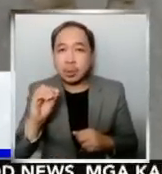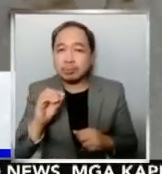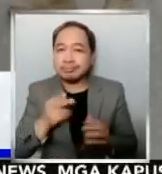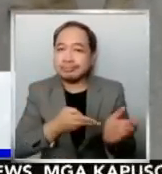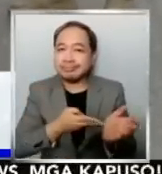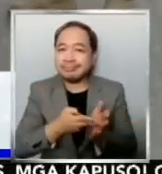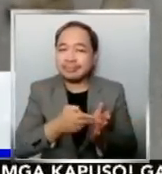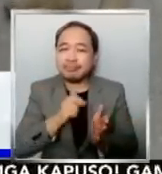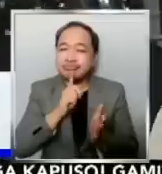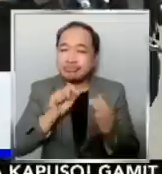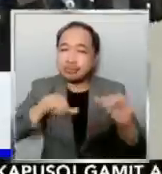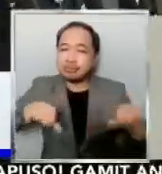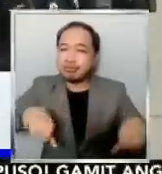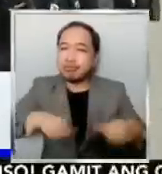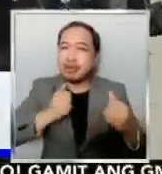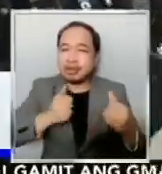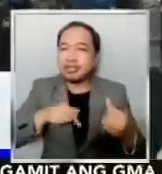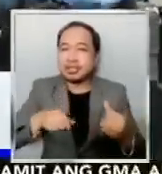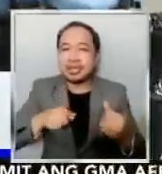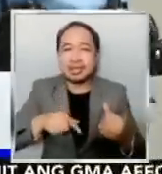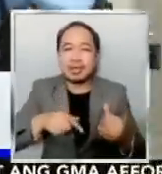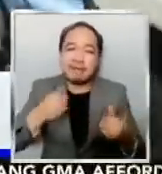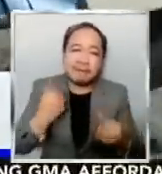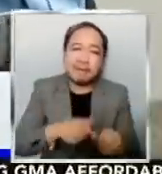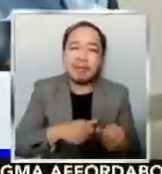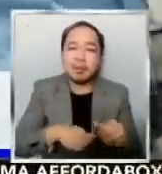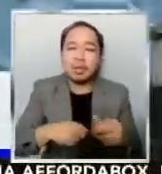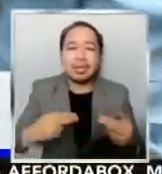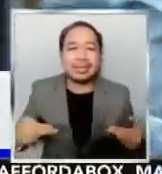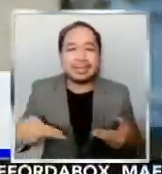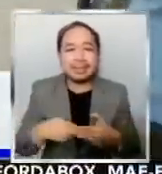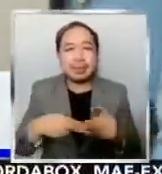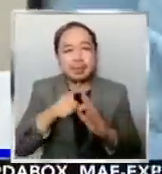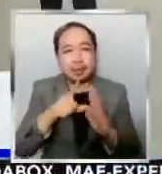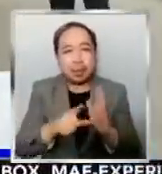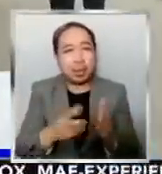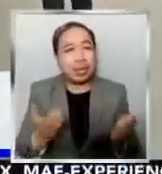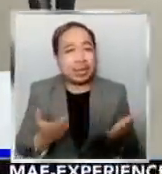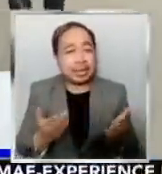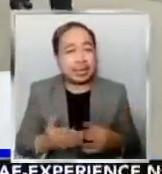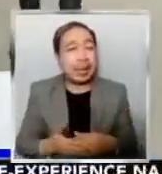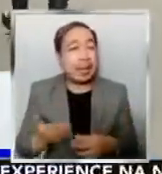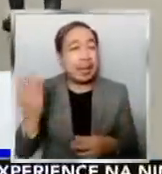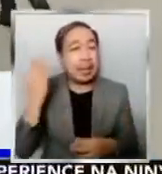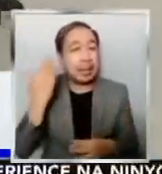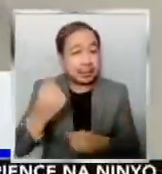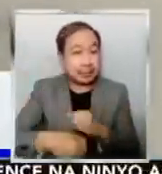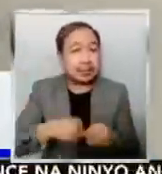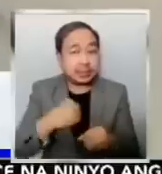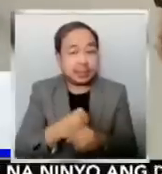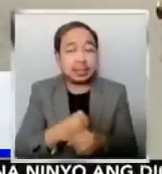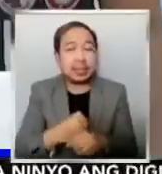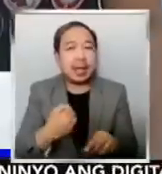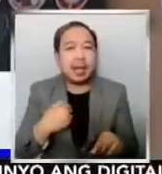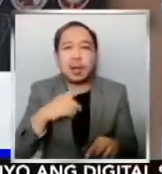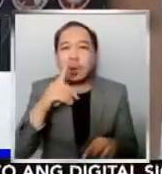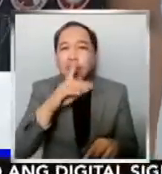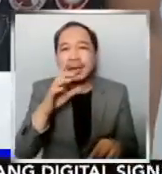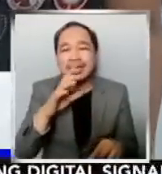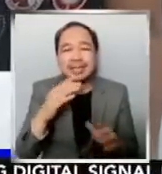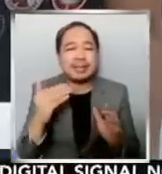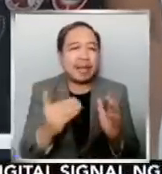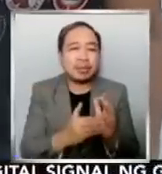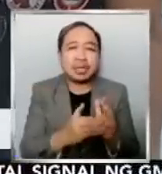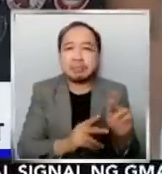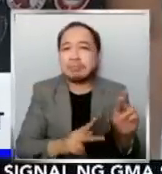pagpapadupad ng seatbelt law sa bansa. Noong nakaraang taon nga, higit 110,000 ang nahuli dahil sa seatbelt violations. Sa mga